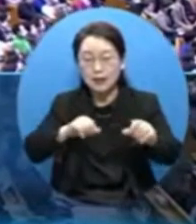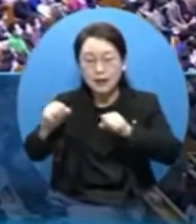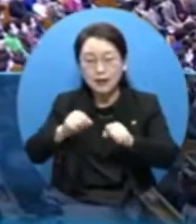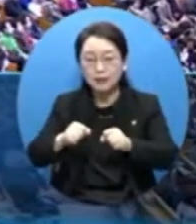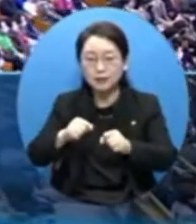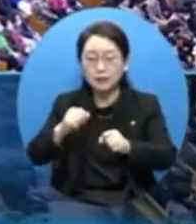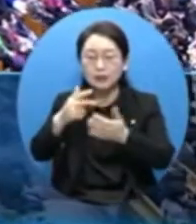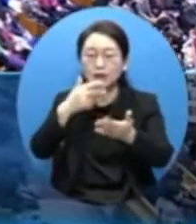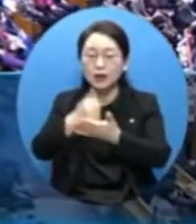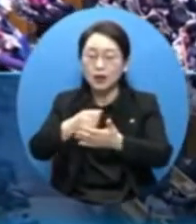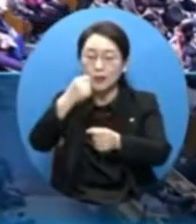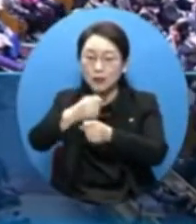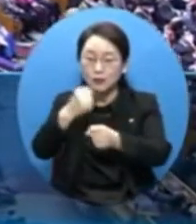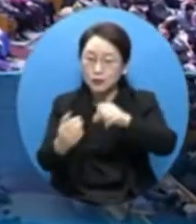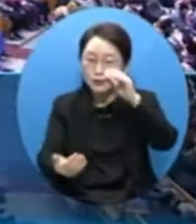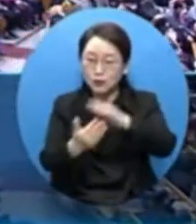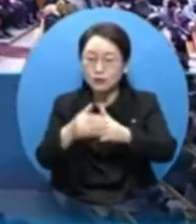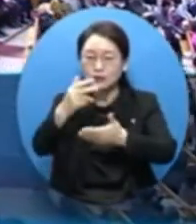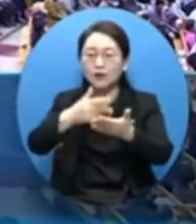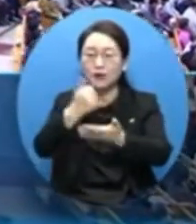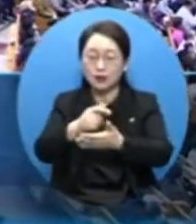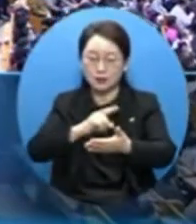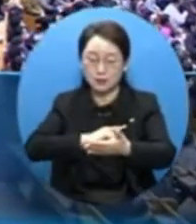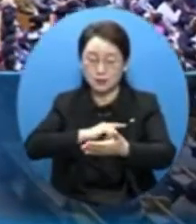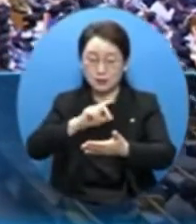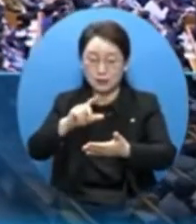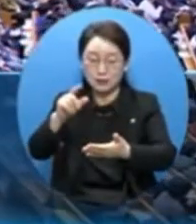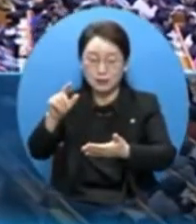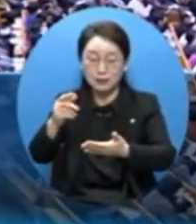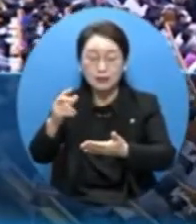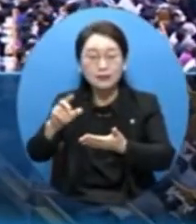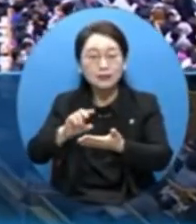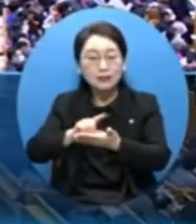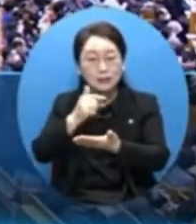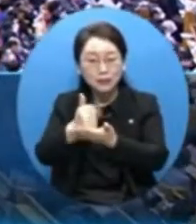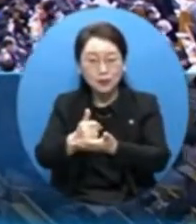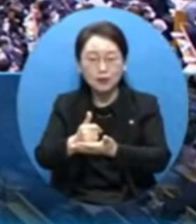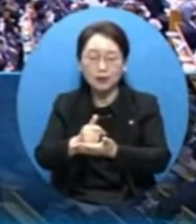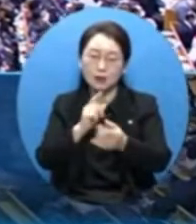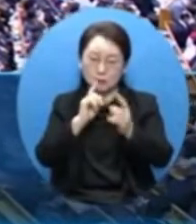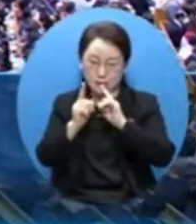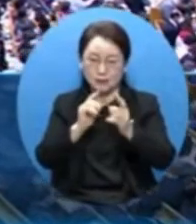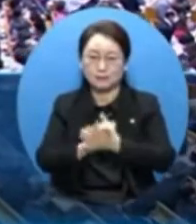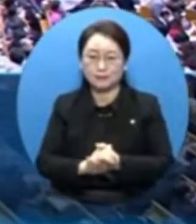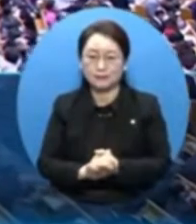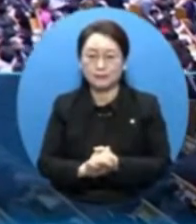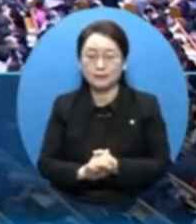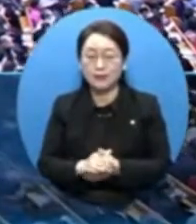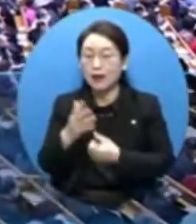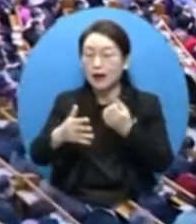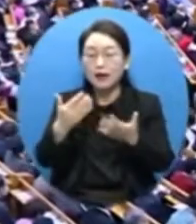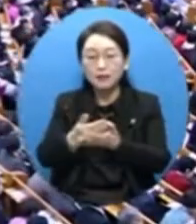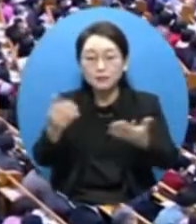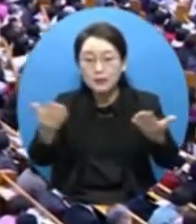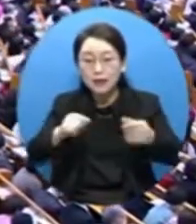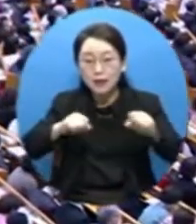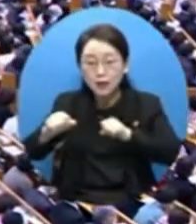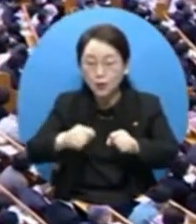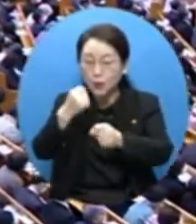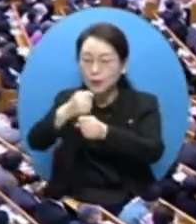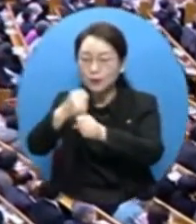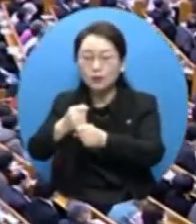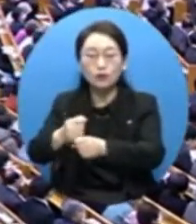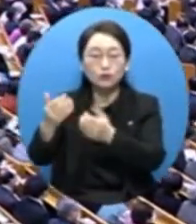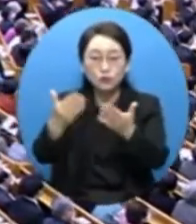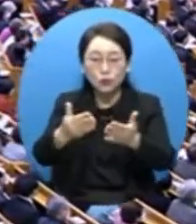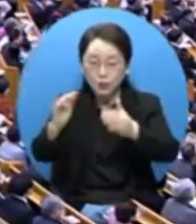만들어 성취하는 야훼, 그 이름을 야훼라 하는 이가 이와 같이 이르시도다. 하나님이 이를 행하시고 이를 만드시고